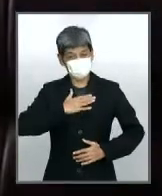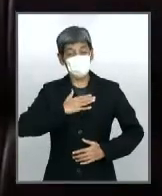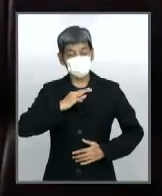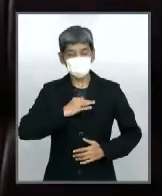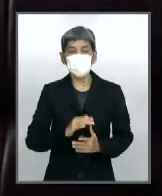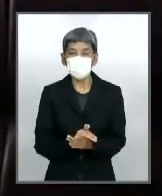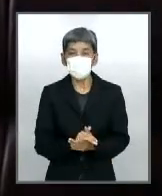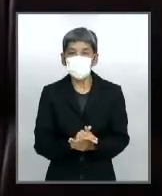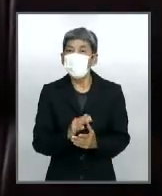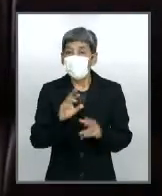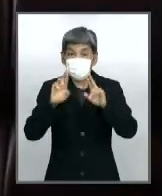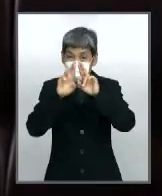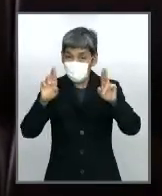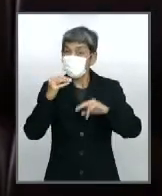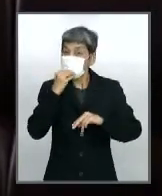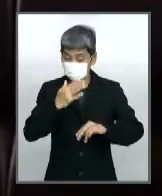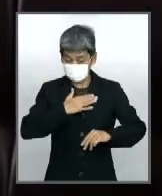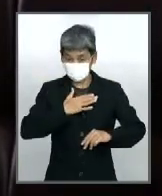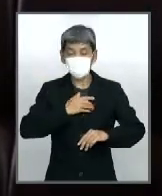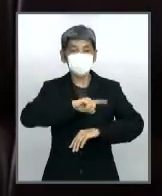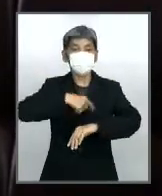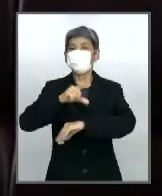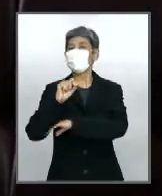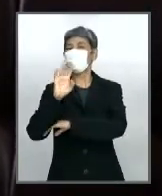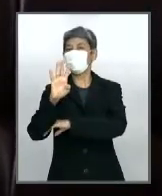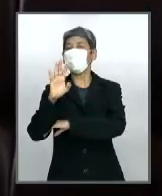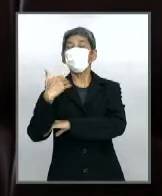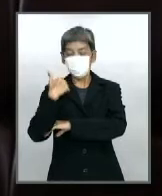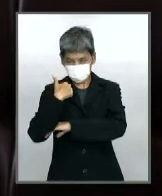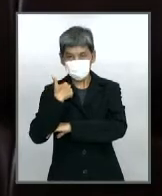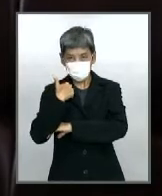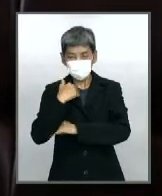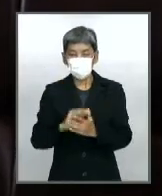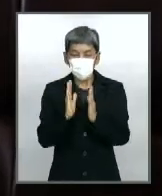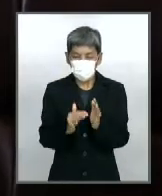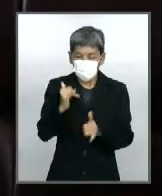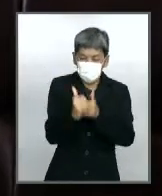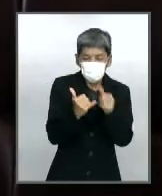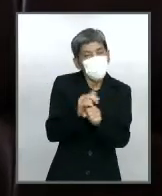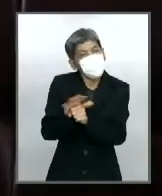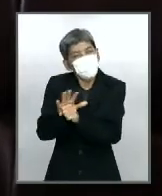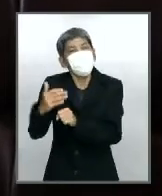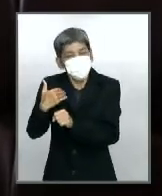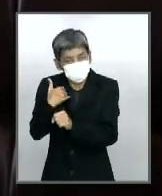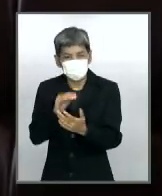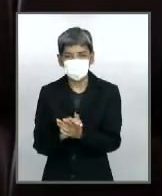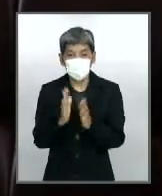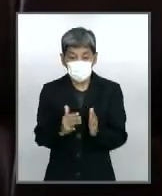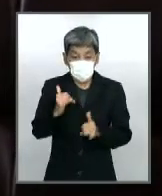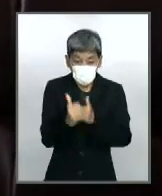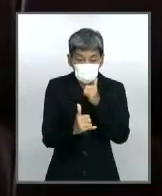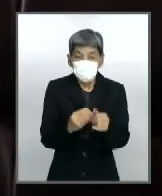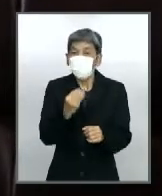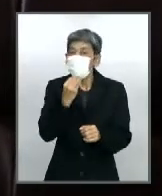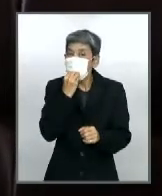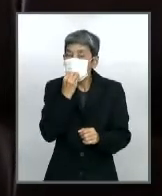นตัวเนี่ยอยู่รู้สึกว่าคือร้านอาหารเนี่ยของอยู่เปิด24ชั่วโมงเนาะมันจะมีช่วงพีคกับออฟพีคแน่นอนอยู่แล้วช่วงพี